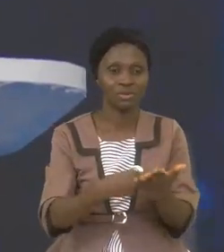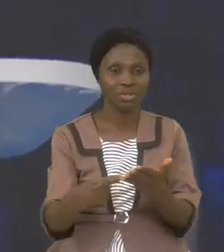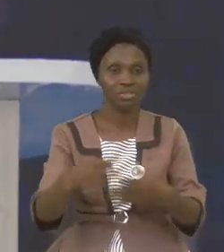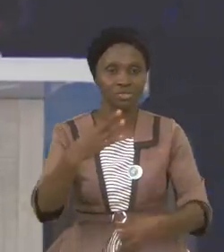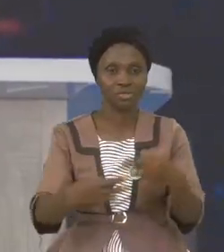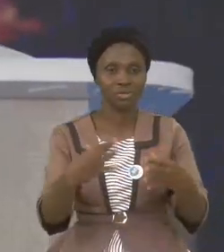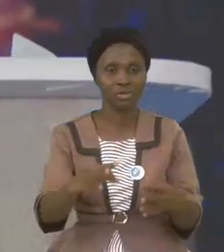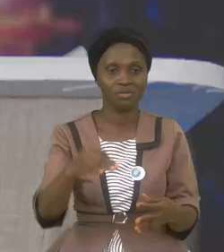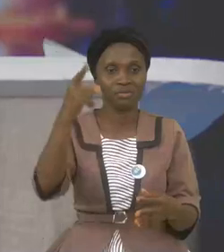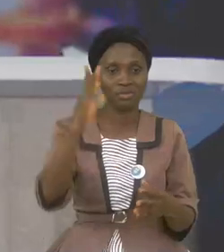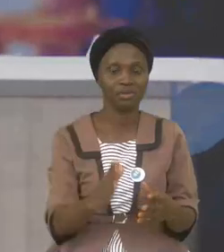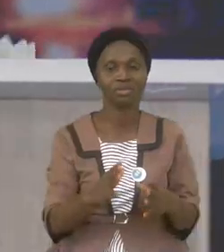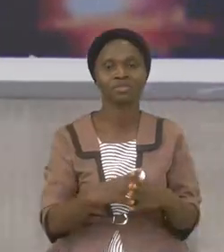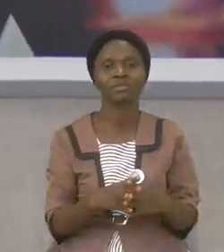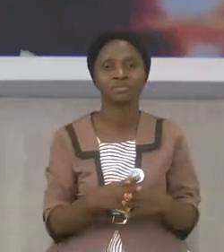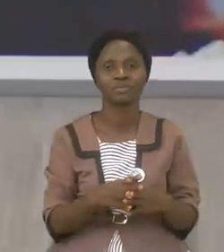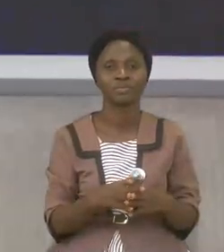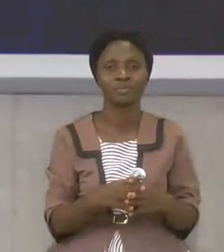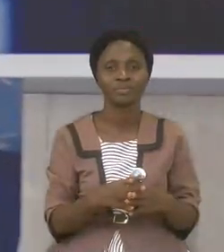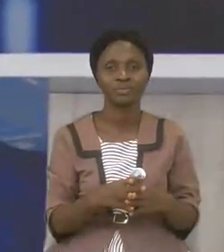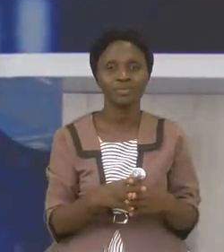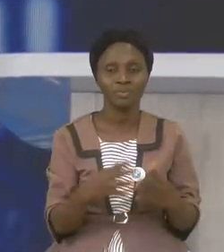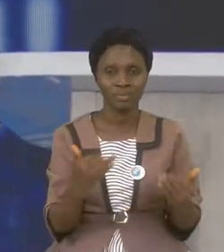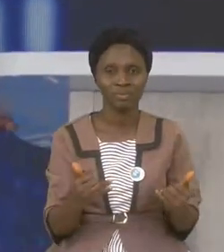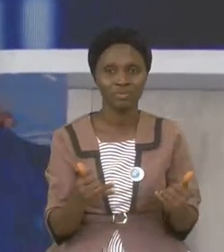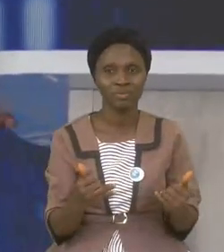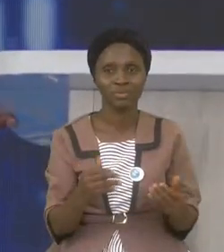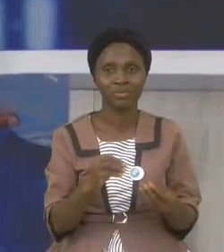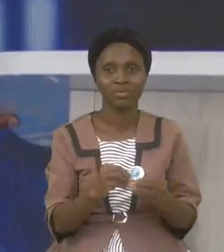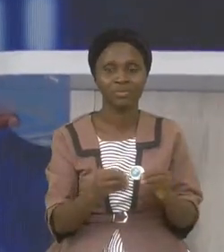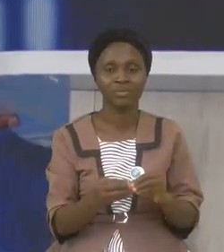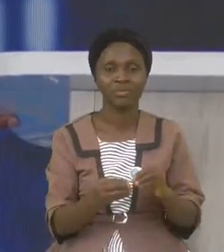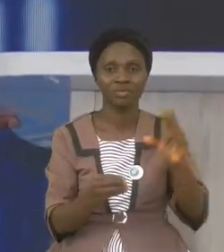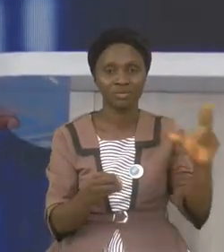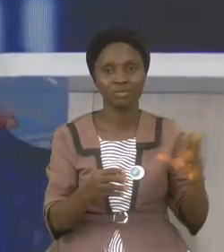Allons à la deuxième partie ici. Nous allons voir.